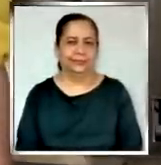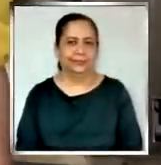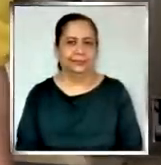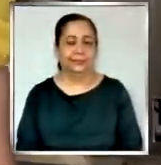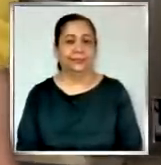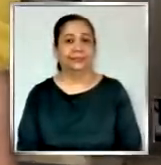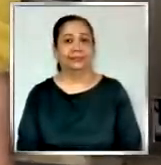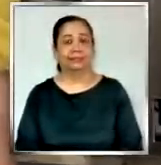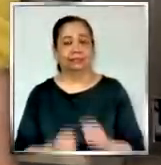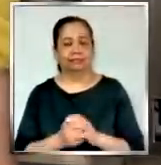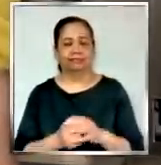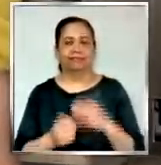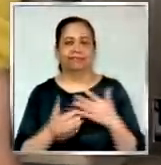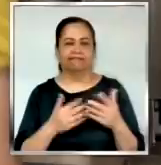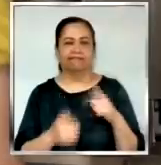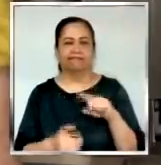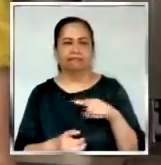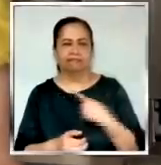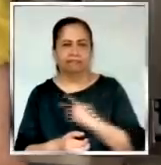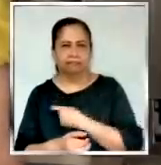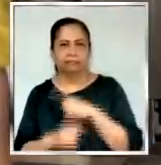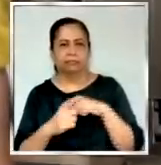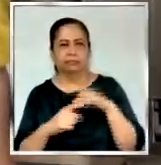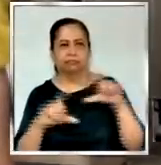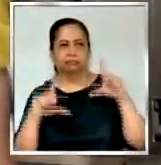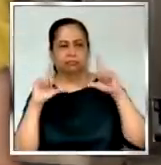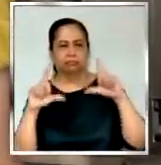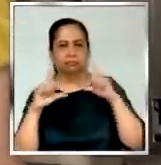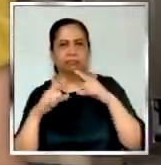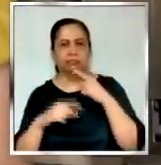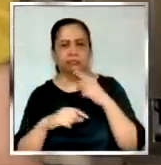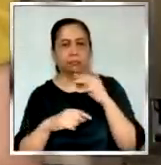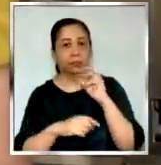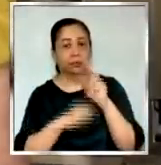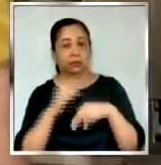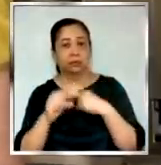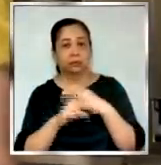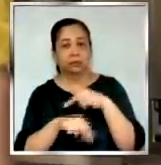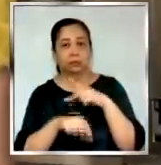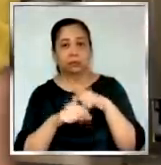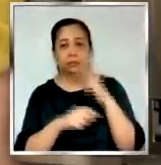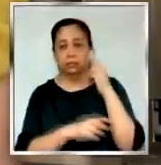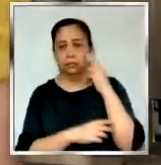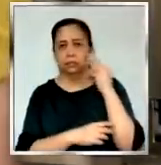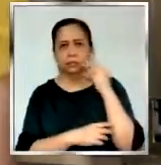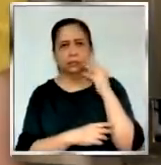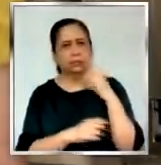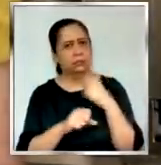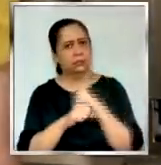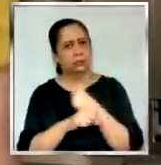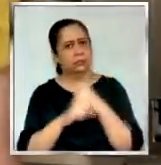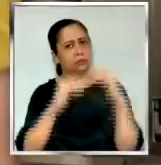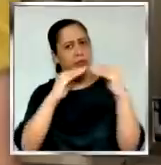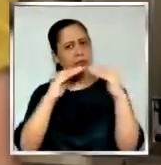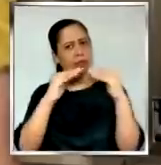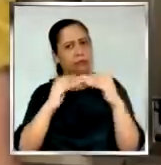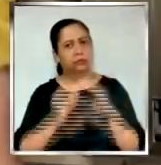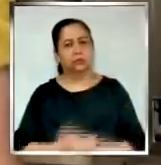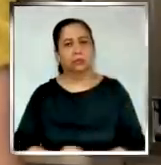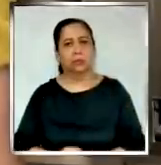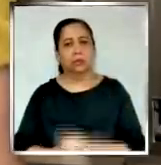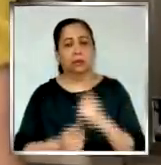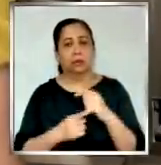Nasasaktan man sa mga akusasyon laban sa kanya, iginit ni Miss Universe Philippines Rabi Mateo na lumaban siya ng patas. Ang Miss Universe